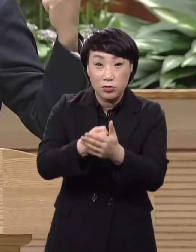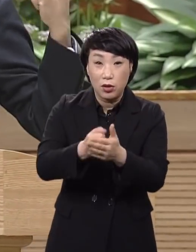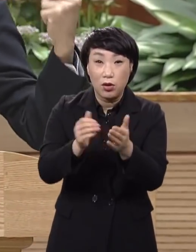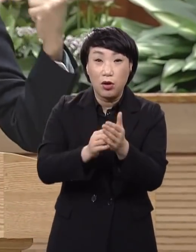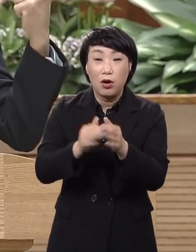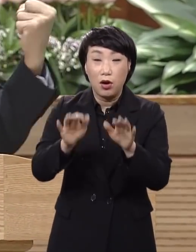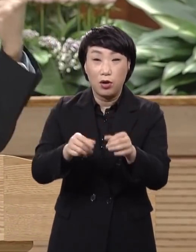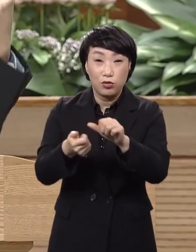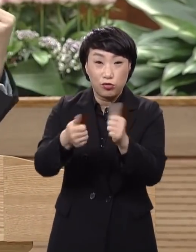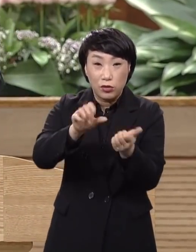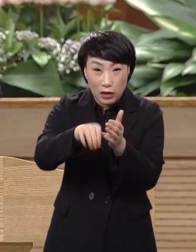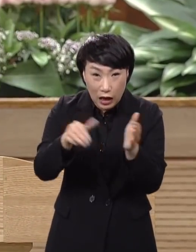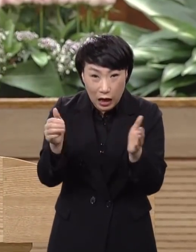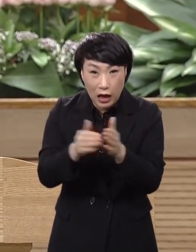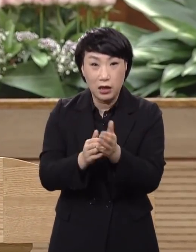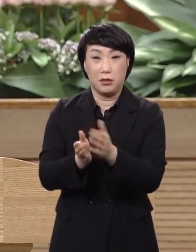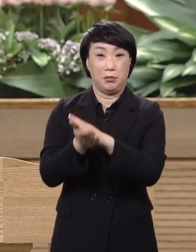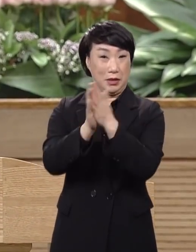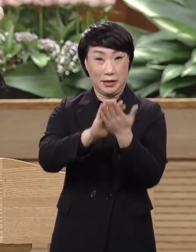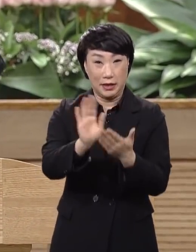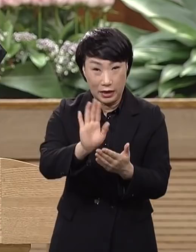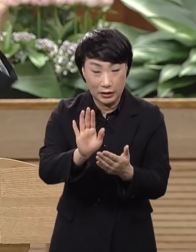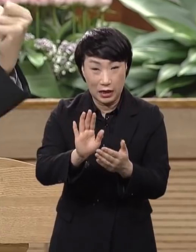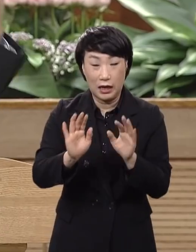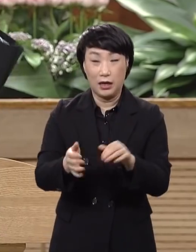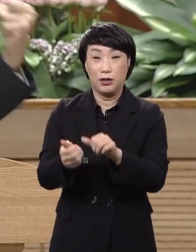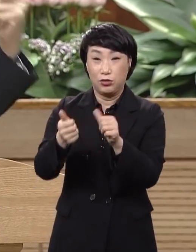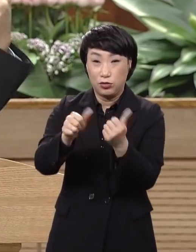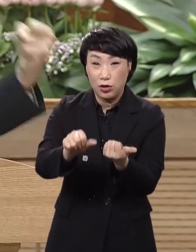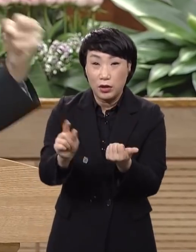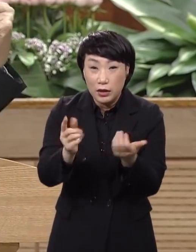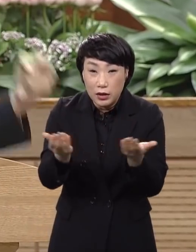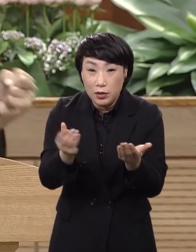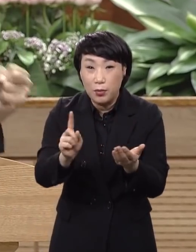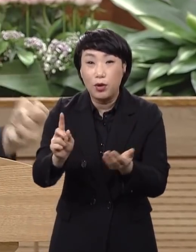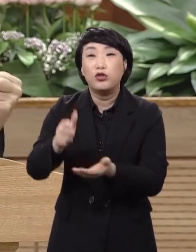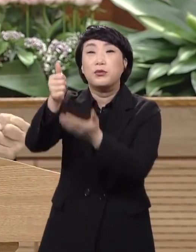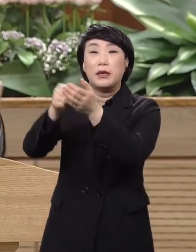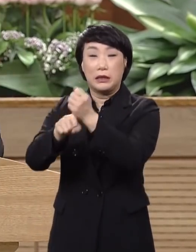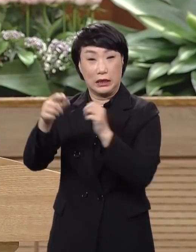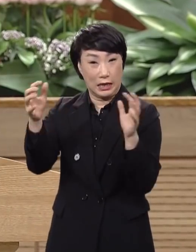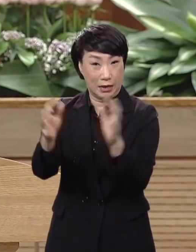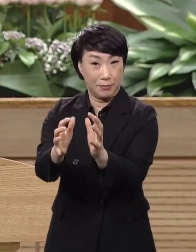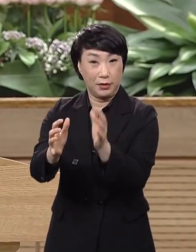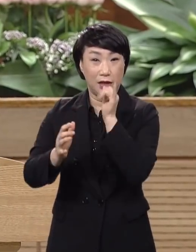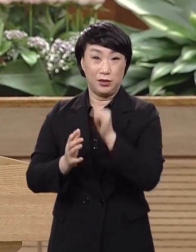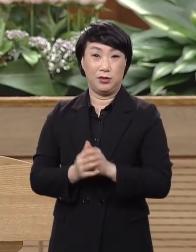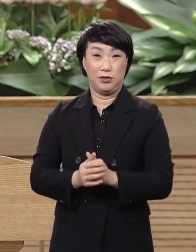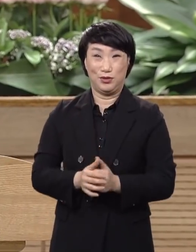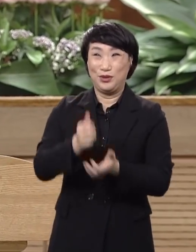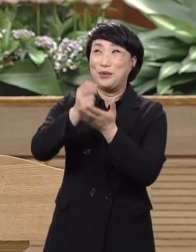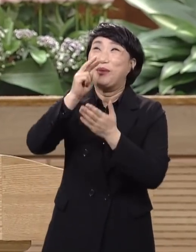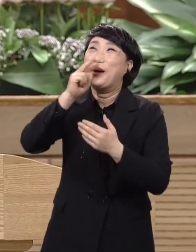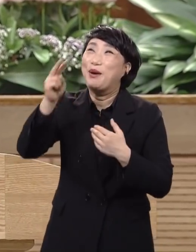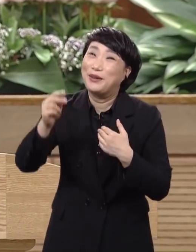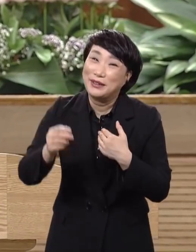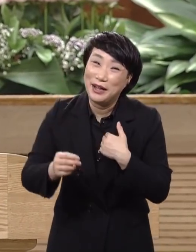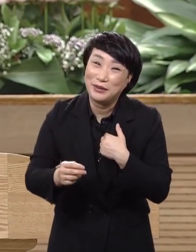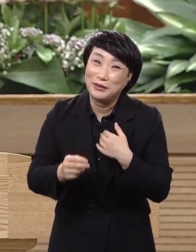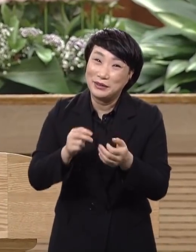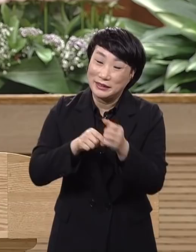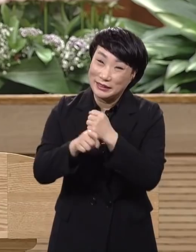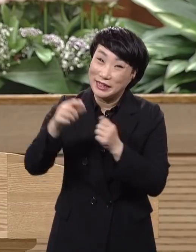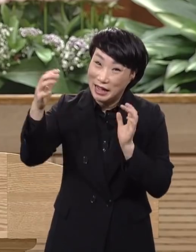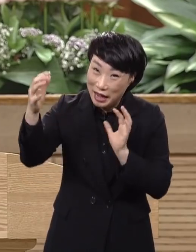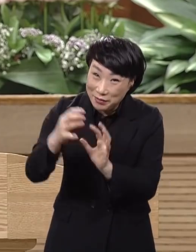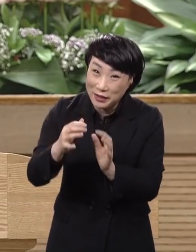죽을 때까지 변하지 않으며 죽는 것도 주님과 뜻을 같이 하더라 이 말입니다. 주여 내게도 뜻을 같이